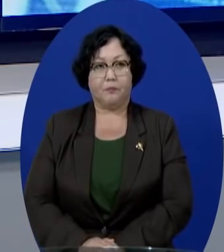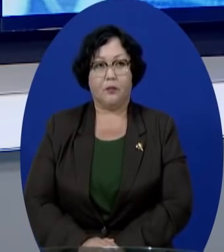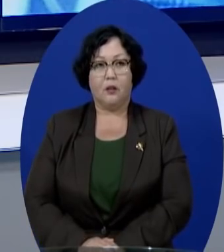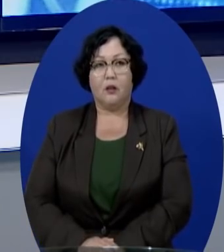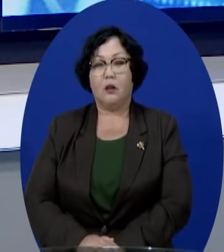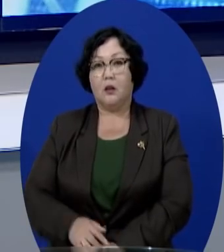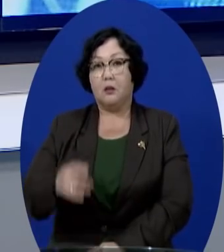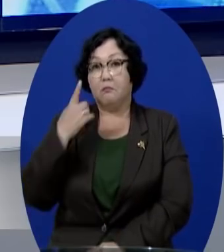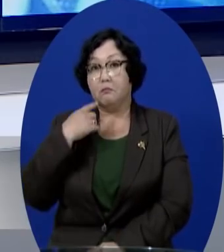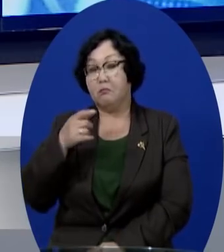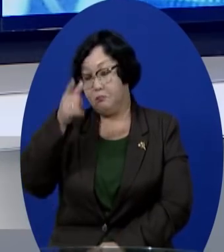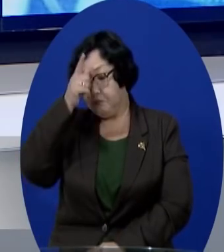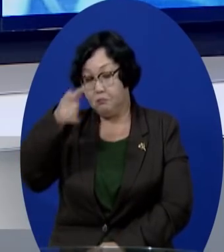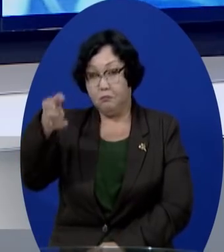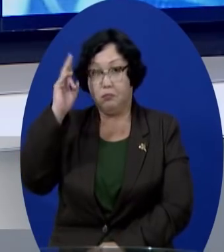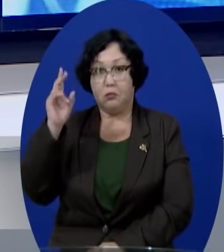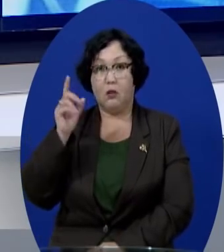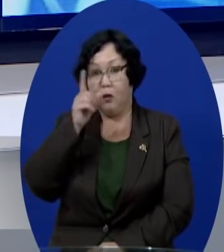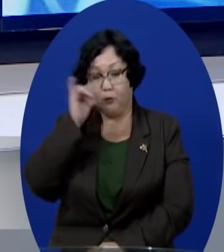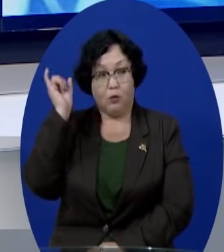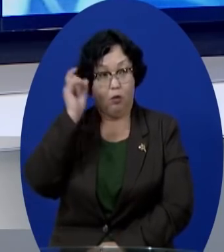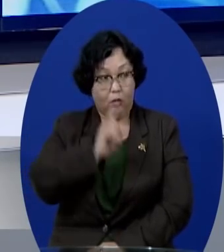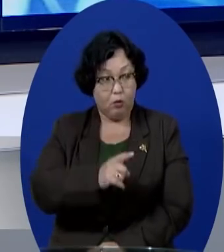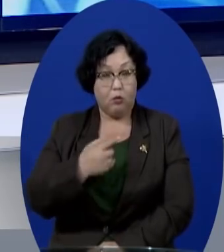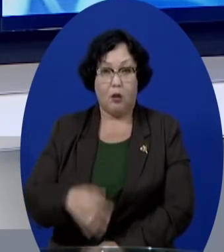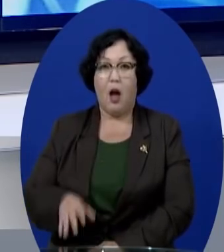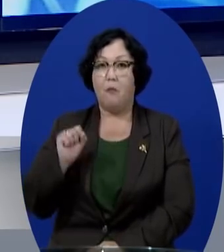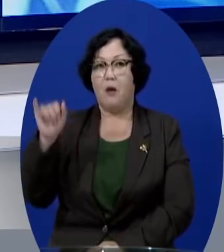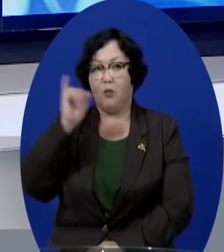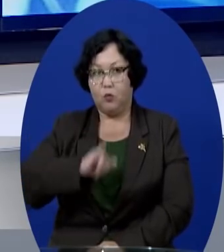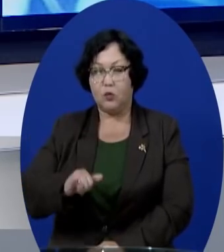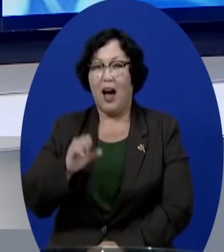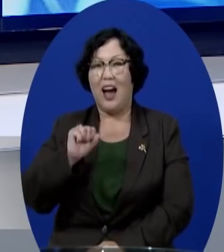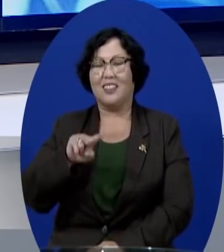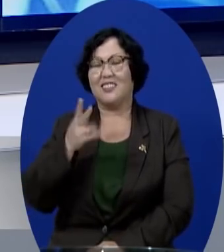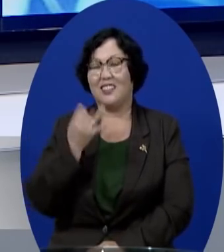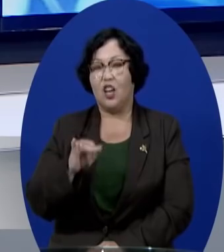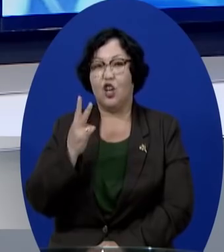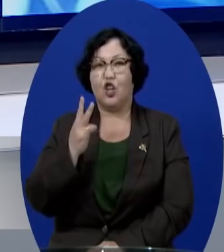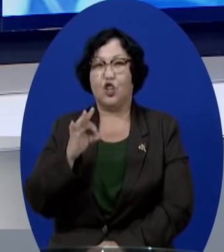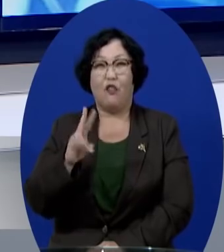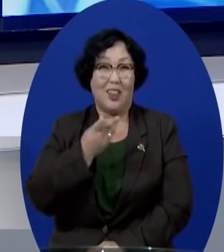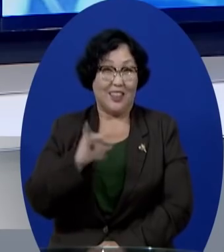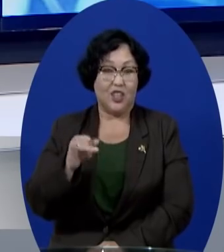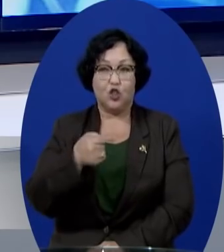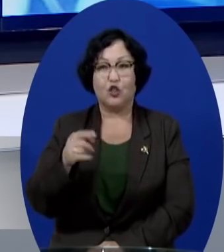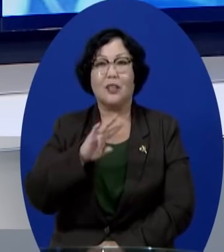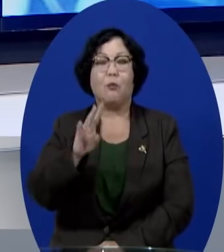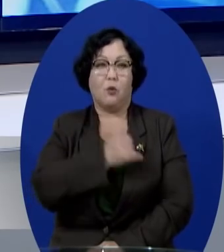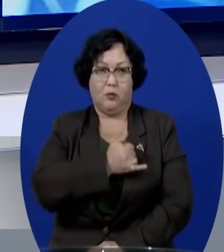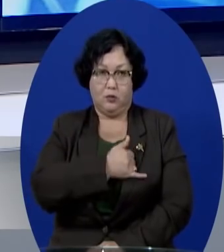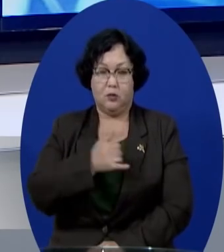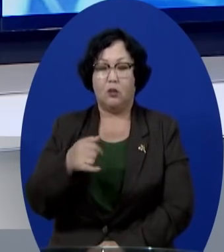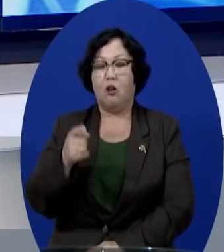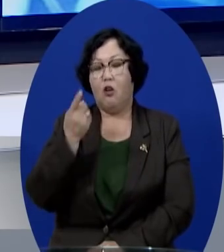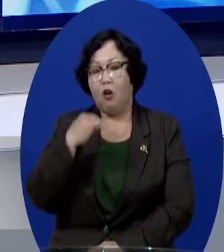Меркелийн Москвад хийсэн айлчлалтад зэрэгцээд Америк нэгдсэн улс Алексей Навальныг хордуулсан гих хэрэг болоод хойд урсгал хоёр хийн хоолой төсөлтөд